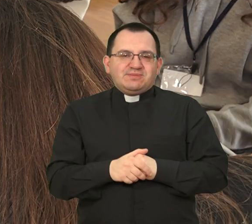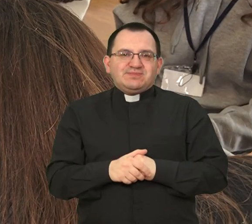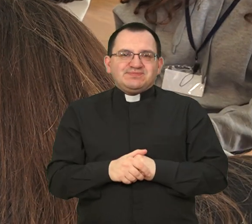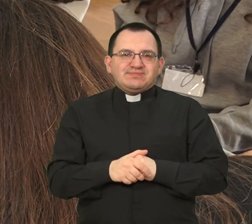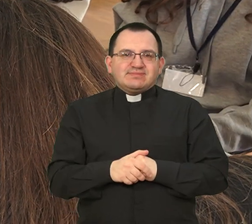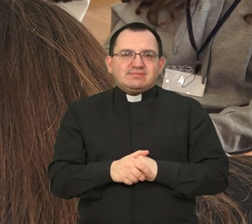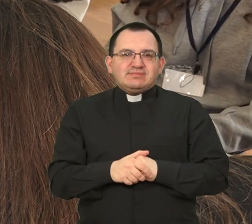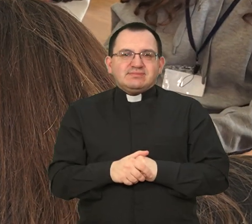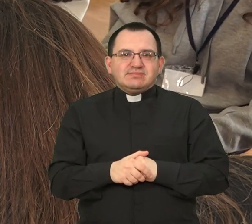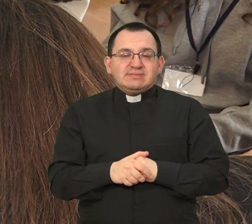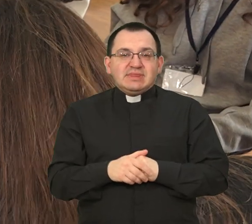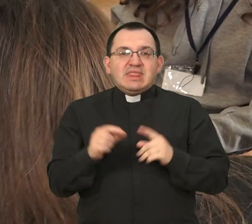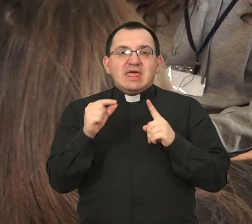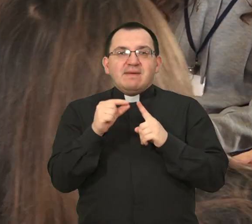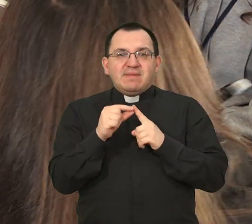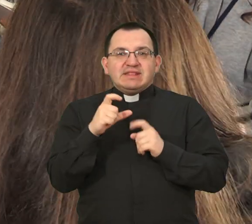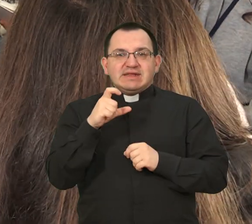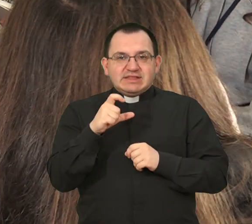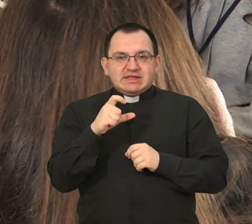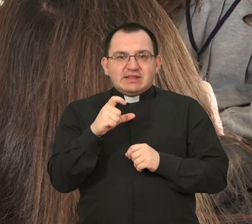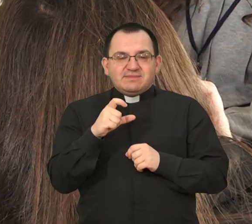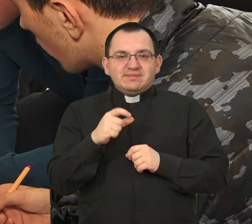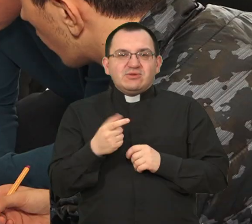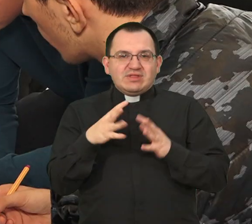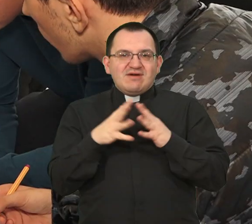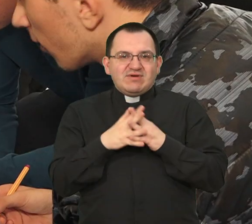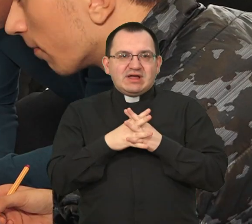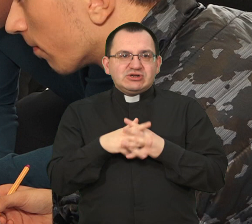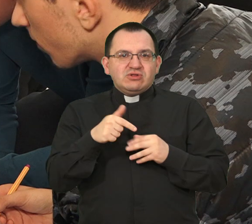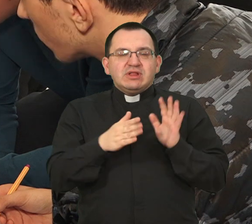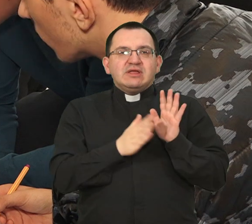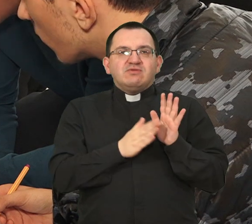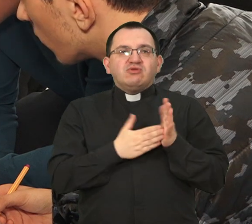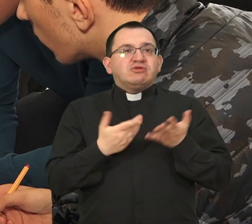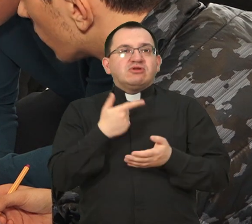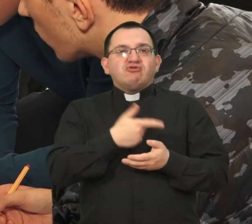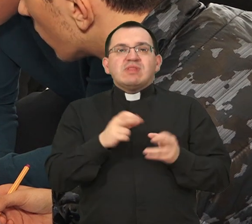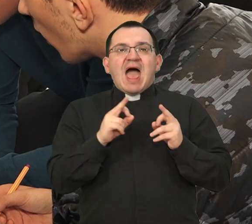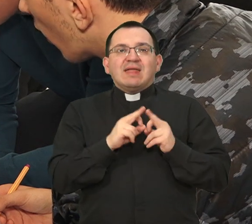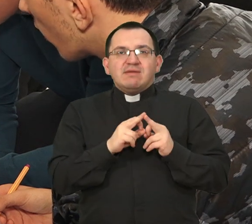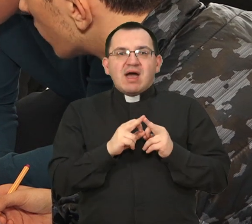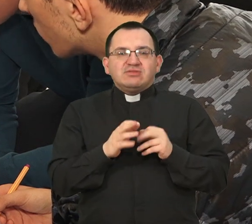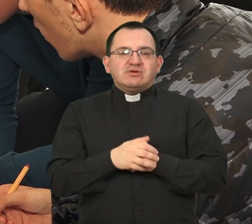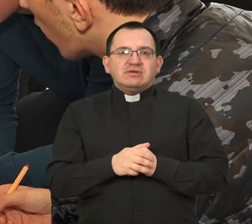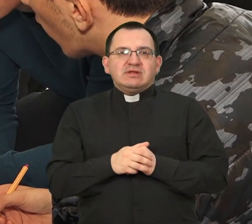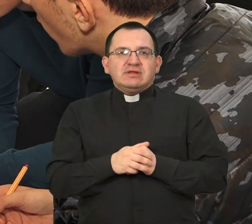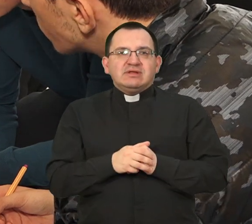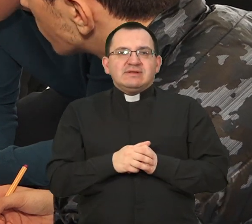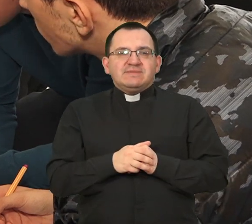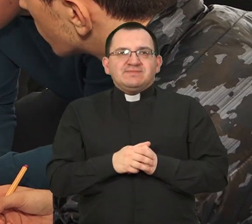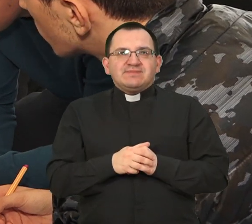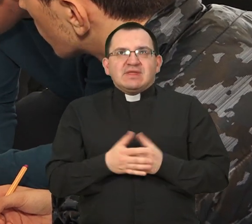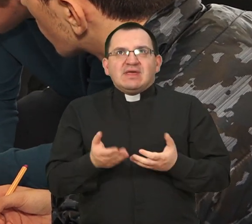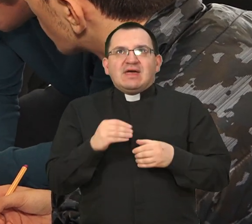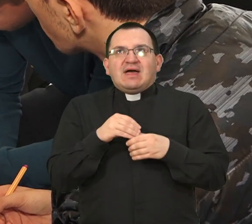igre. Petar Ciglar iz župe Svetog Nikole u Varaždinu svjedoči zašto je postao animator u svojoj župi.